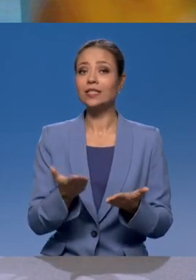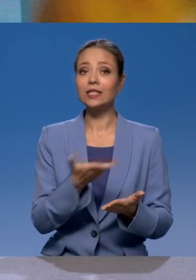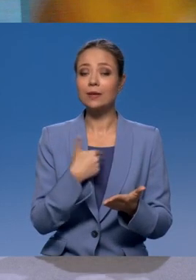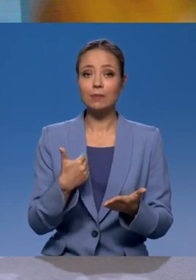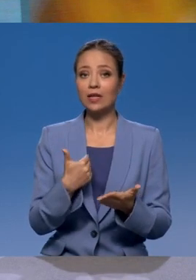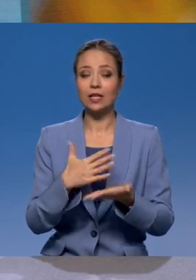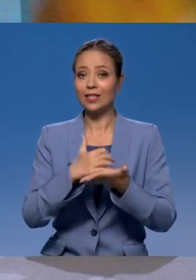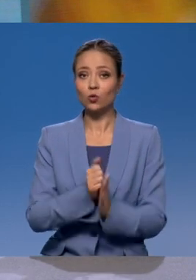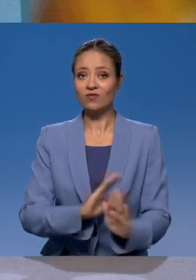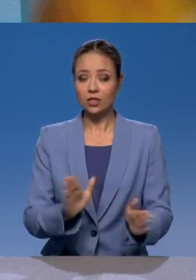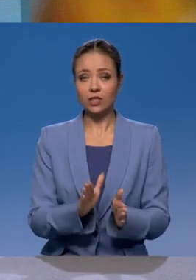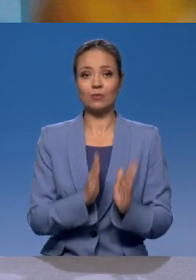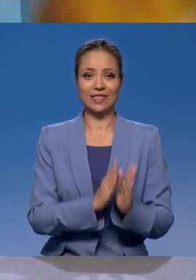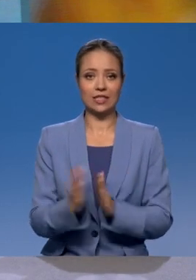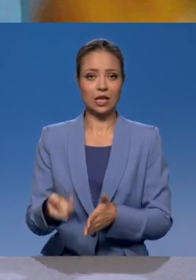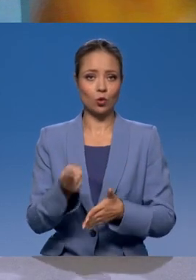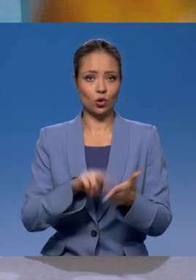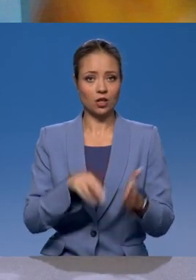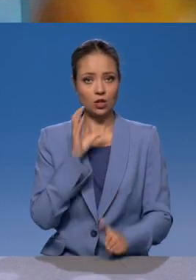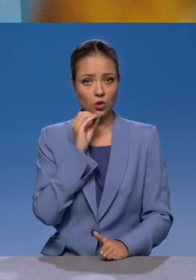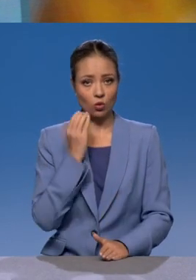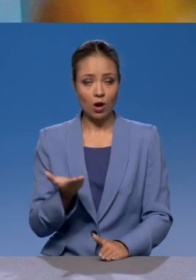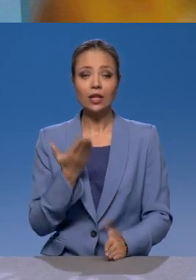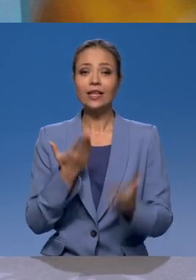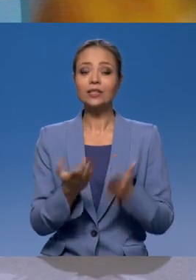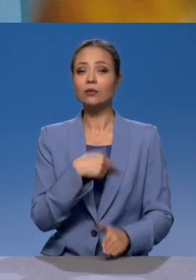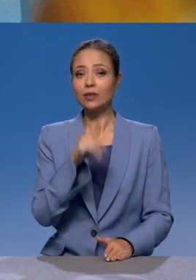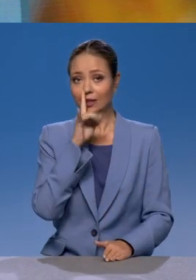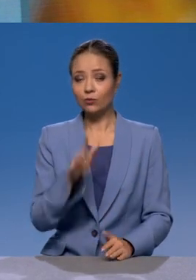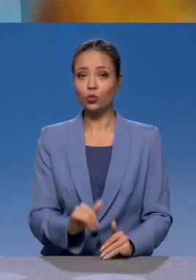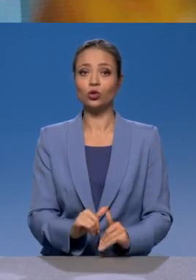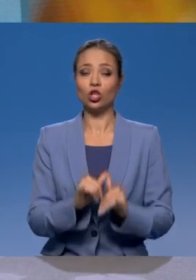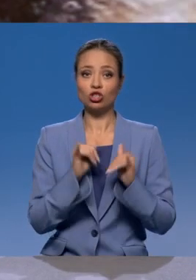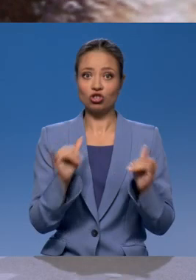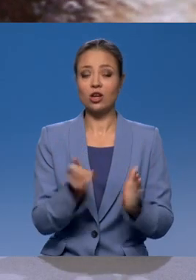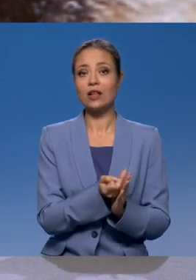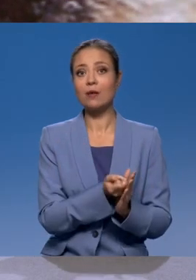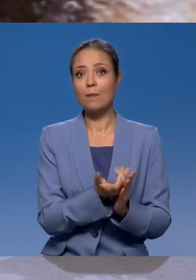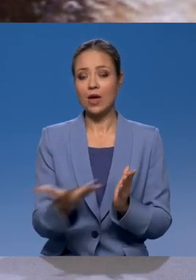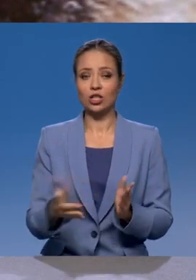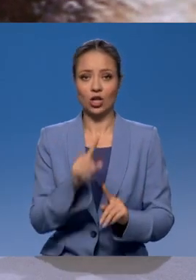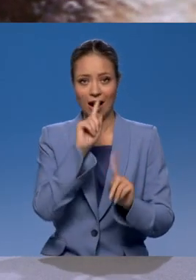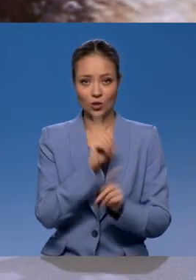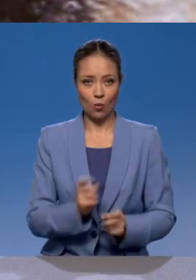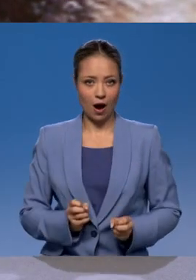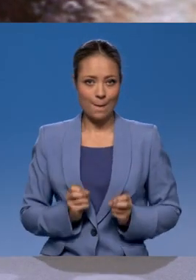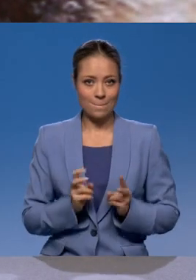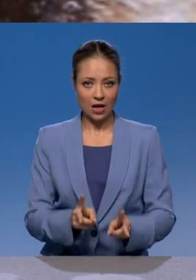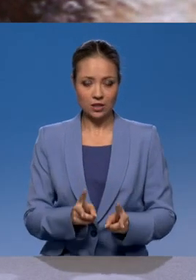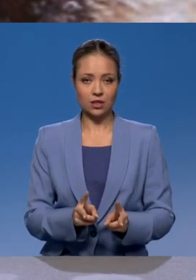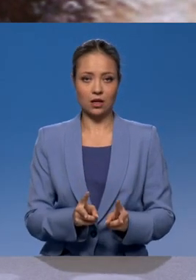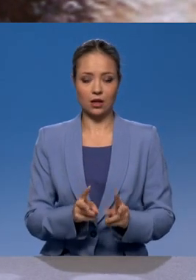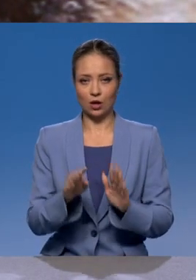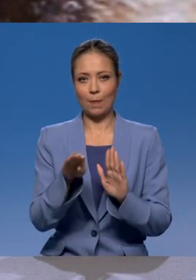регистрации собак, и не будем расширять перечень и категории особо опасных пород, а я отмечу, сейчас это